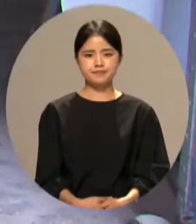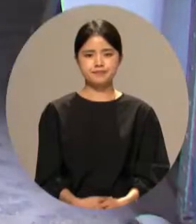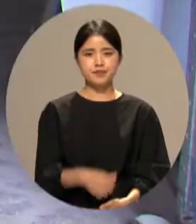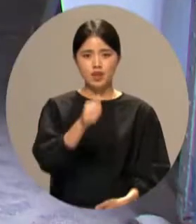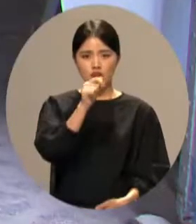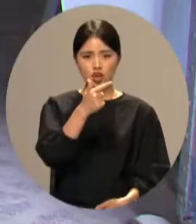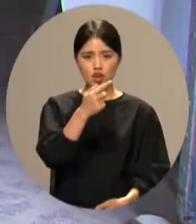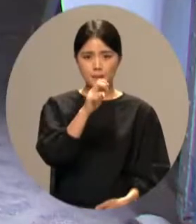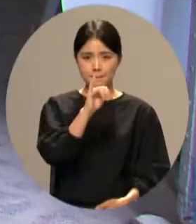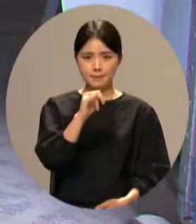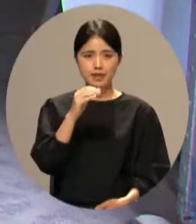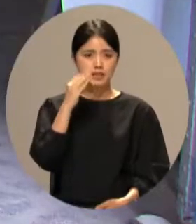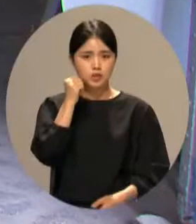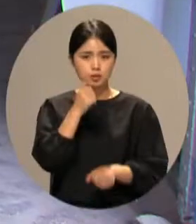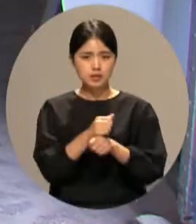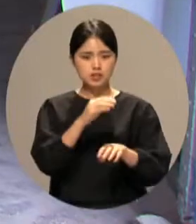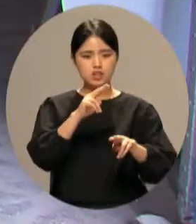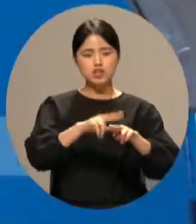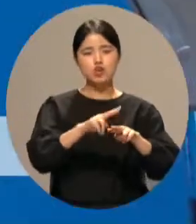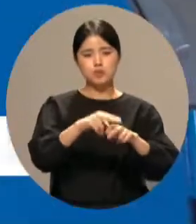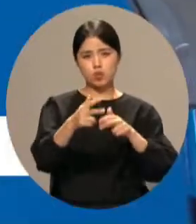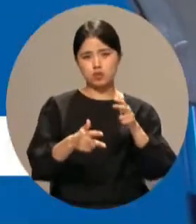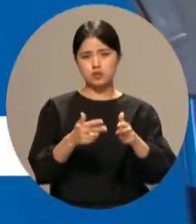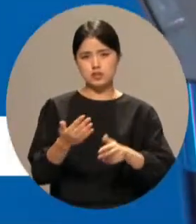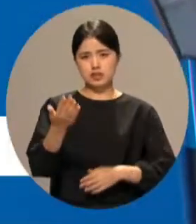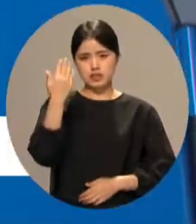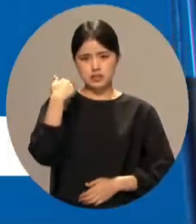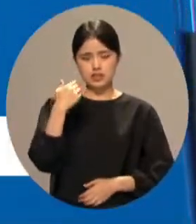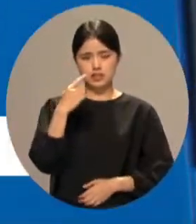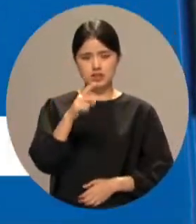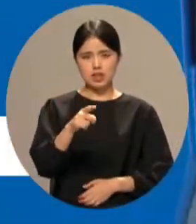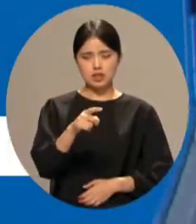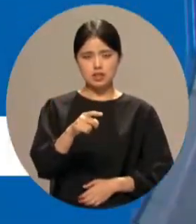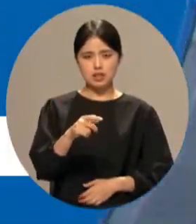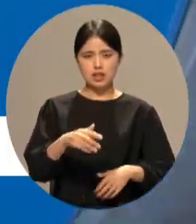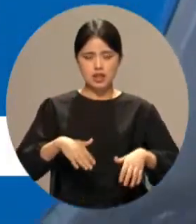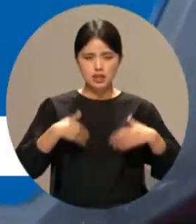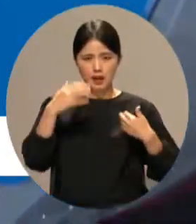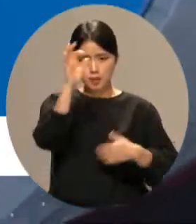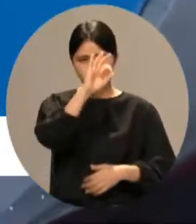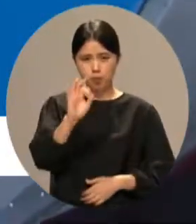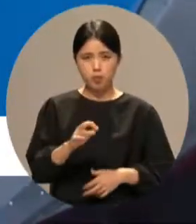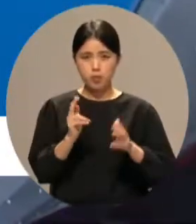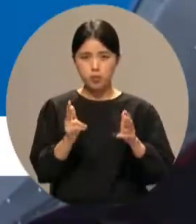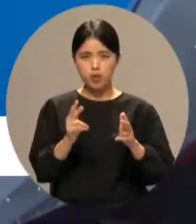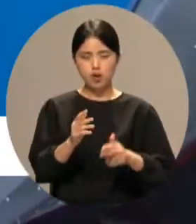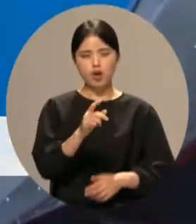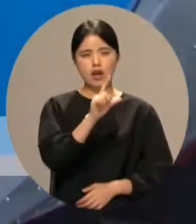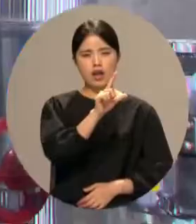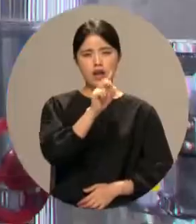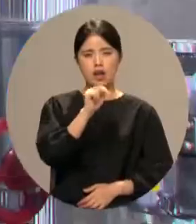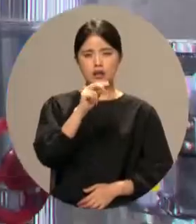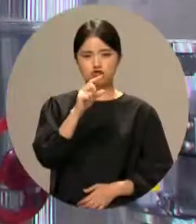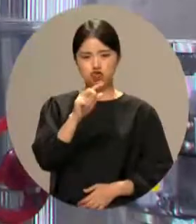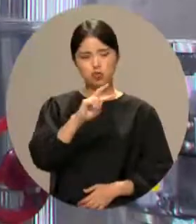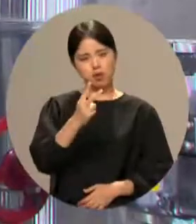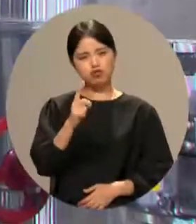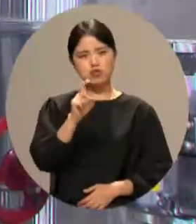현미 식용유를 만드는 정읍의 한 공장. 지난해 벙커 CU 보일러를 LNG용으로 바꾸는데 15억을